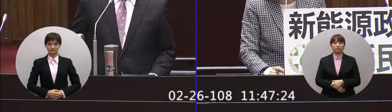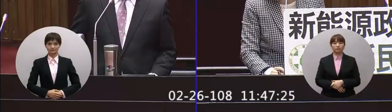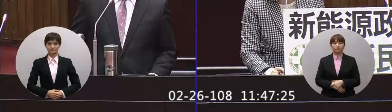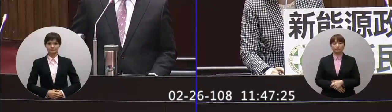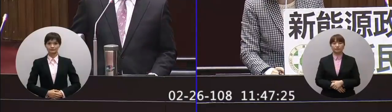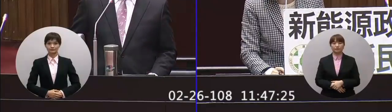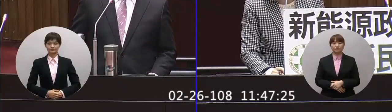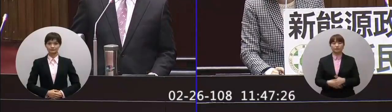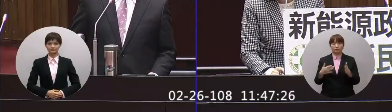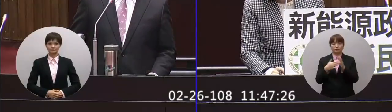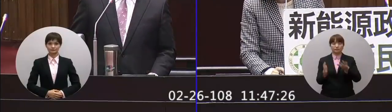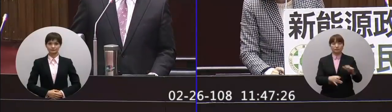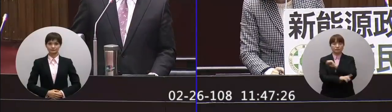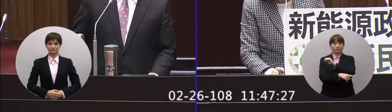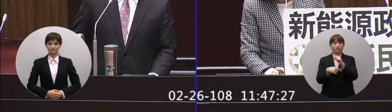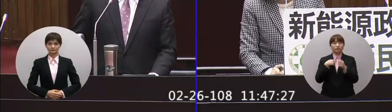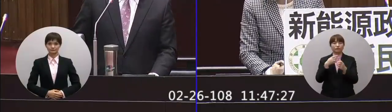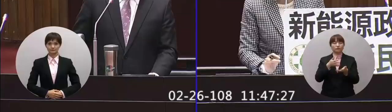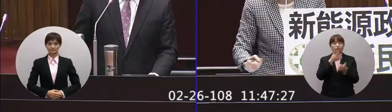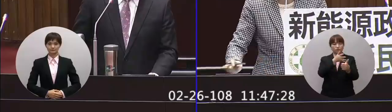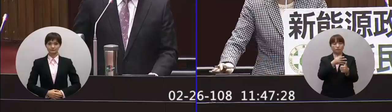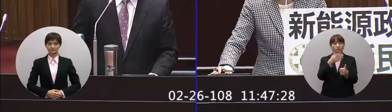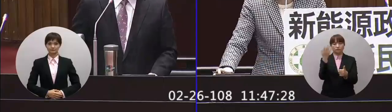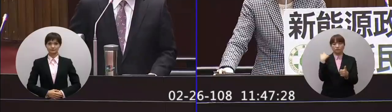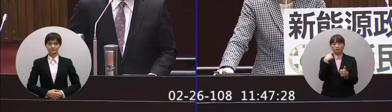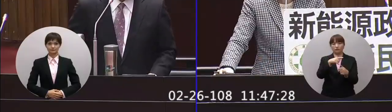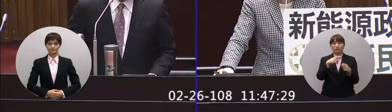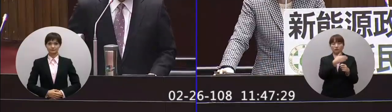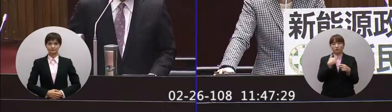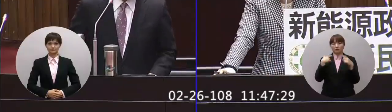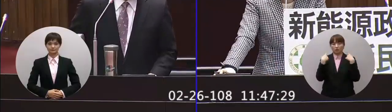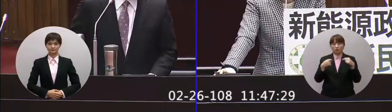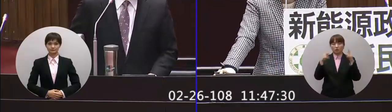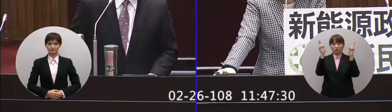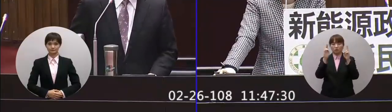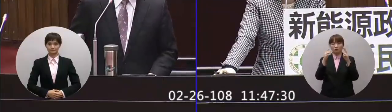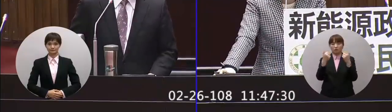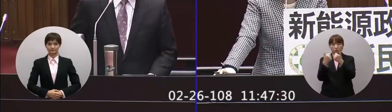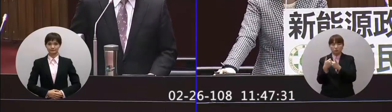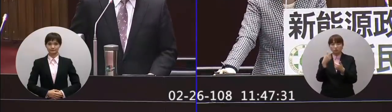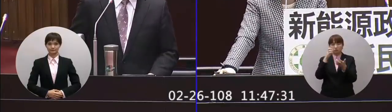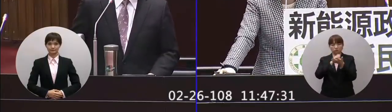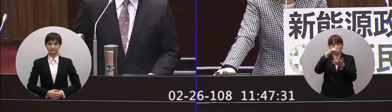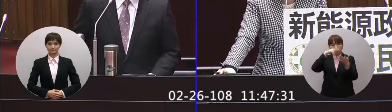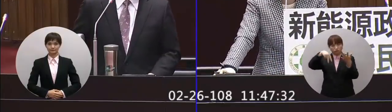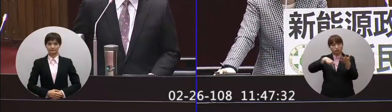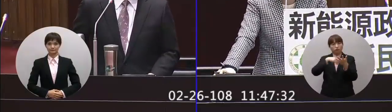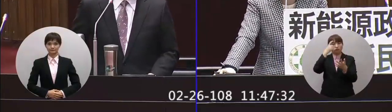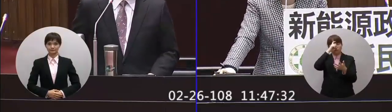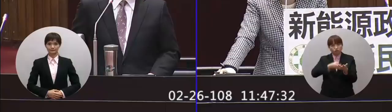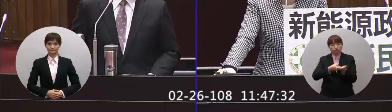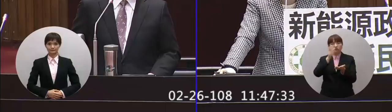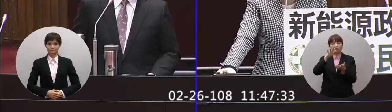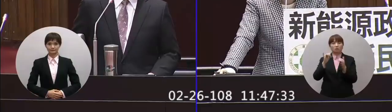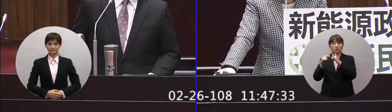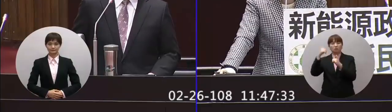最后呢，本席要提到之前你们整个能源检讨的报告，本席看的是非常的失望，其实很多民